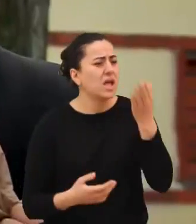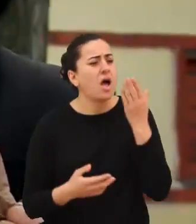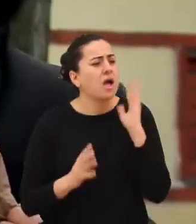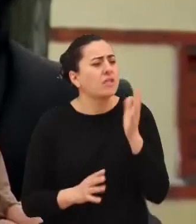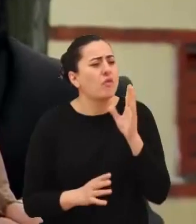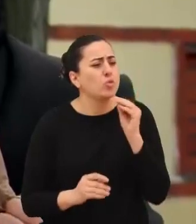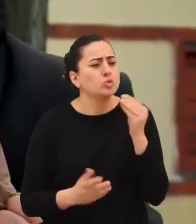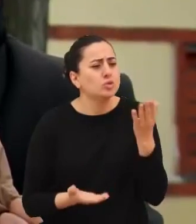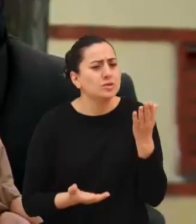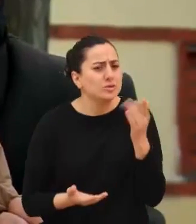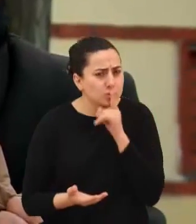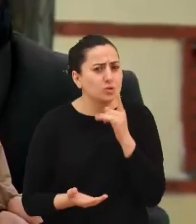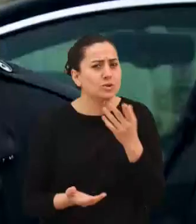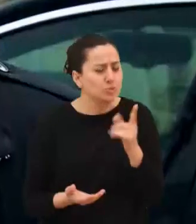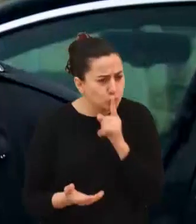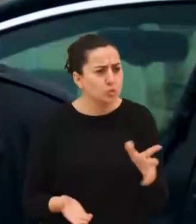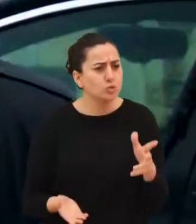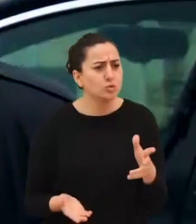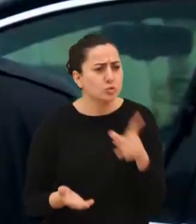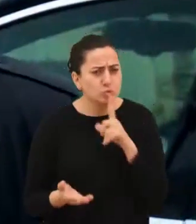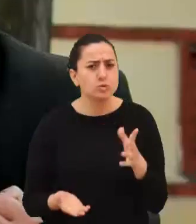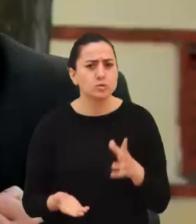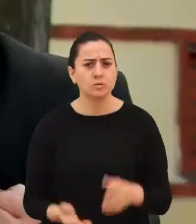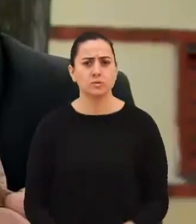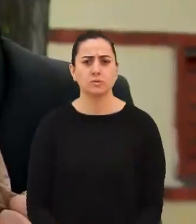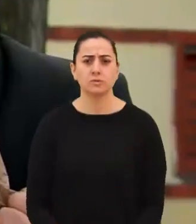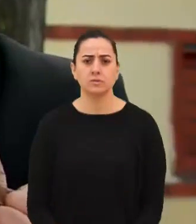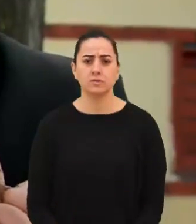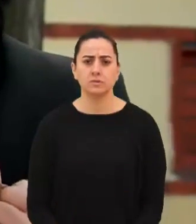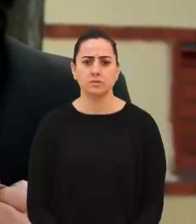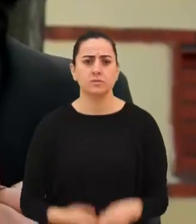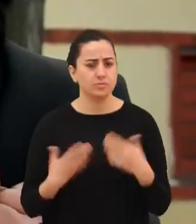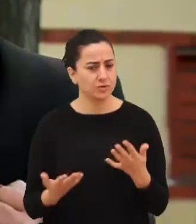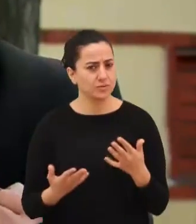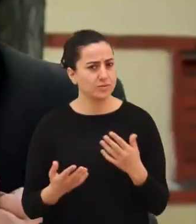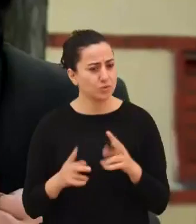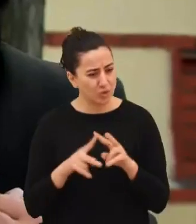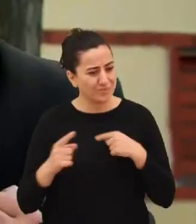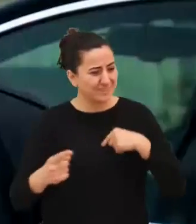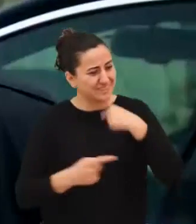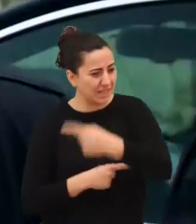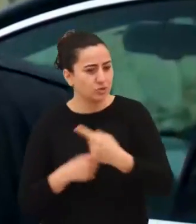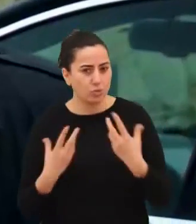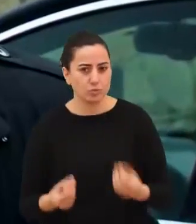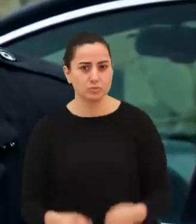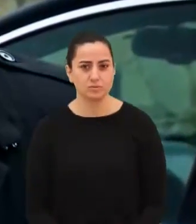Sen hala konuşuyor musun? Bir sus Nurhan, bir sus Nurhan. Ya acaba biz Nurhan'la yer mi değiştirsek?